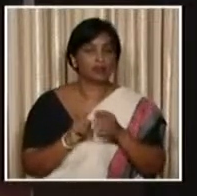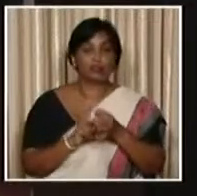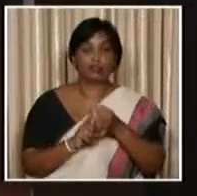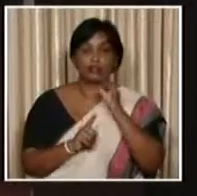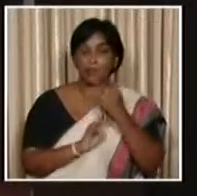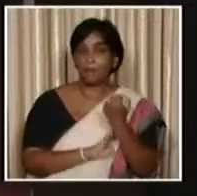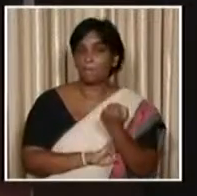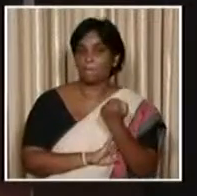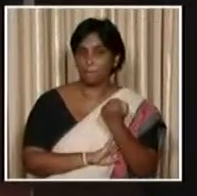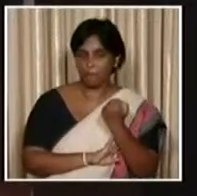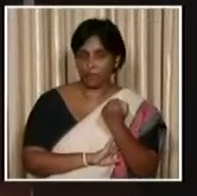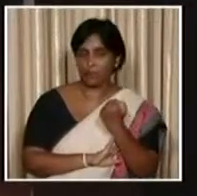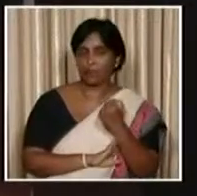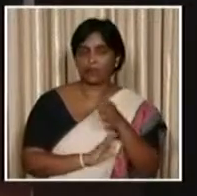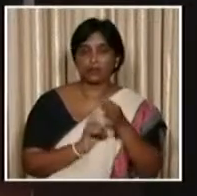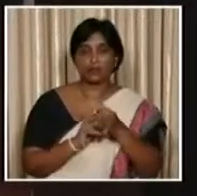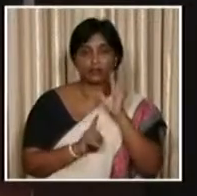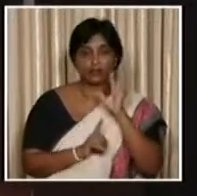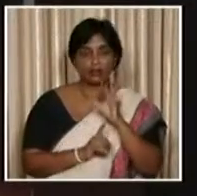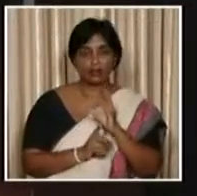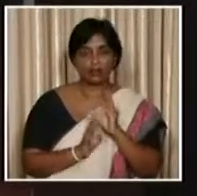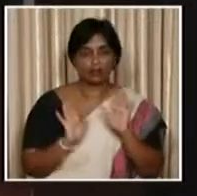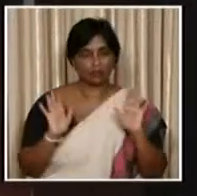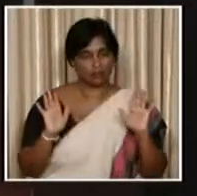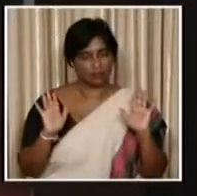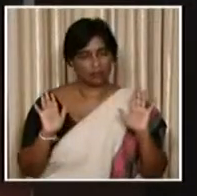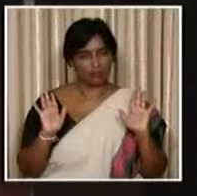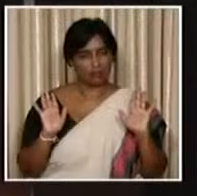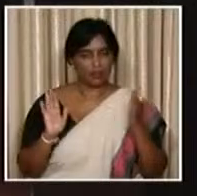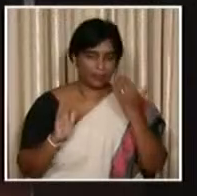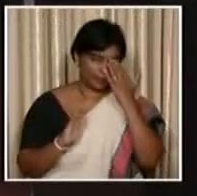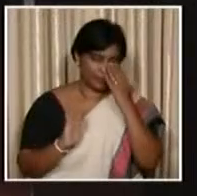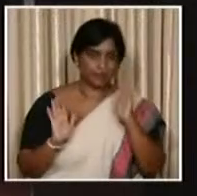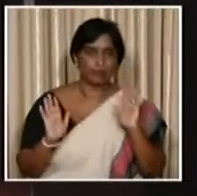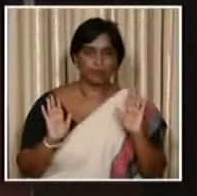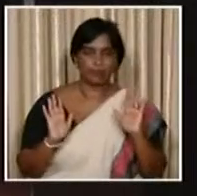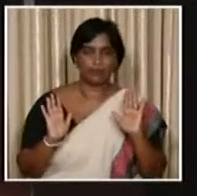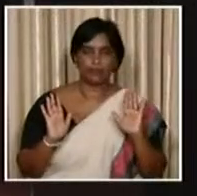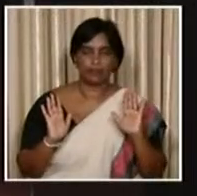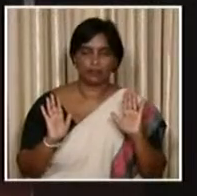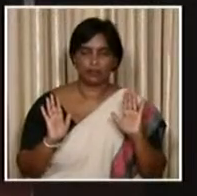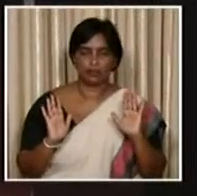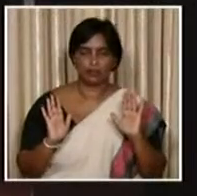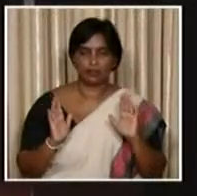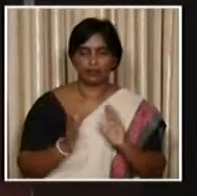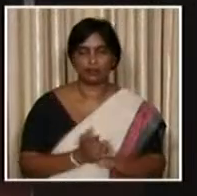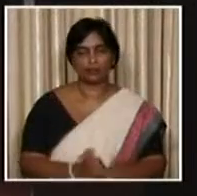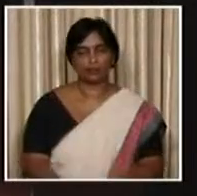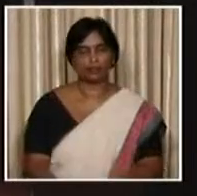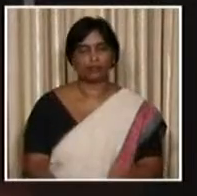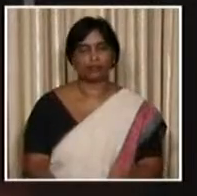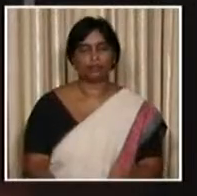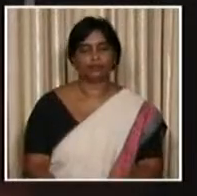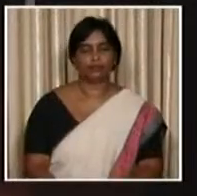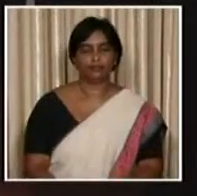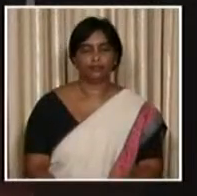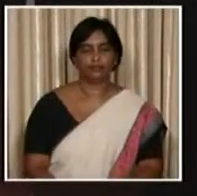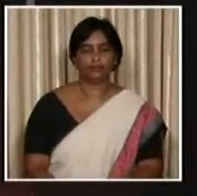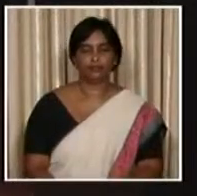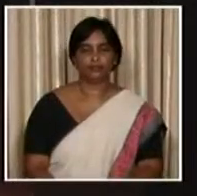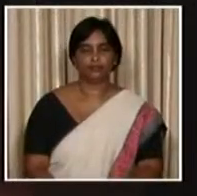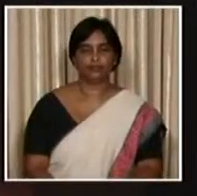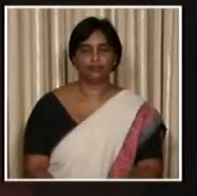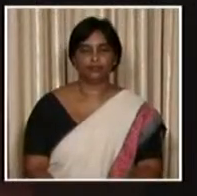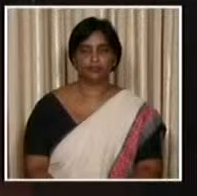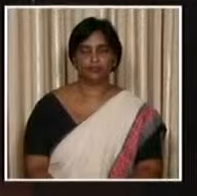ප්‍රෙසිඩෙන්ෂියල් පවර් එකට. ප්‍රෙසිඩෙන්ෂියල් නෑ ප්ලීස් ඩෝන්ට් ඉන්ටරප්ට්. Send me those three letters,